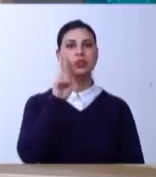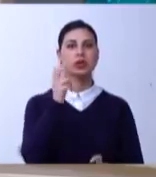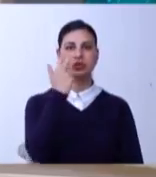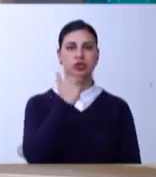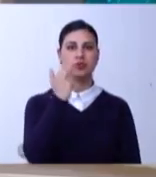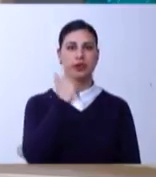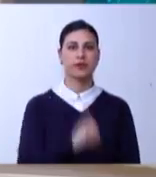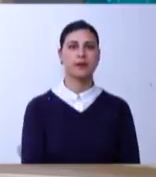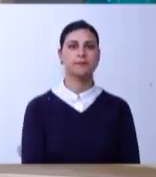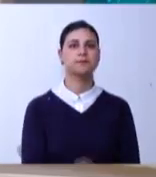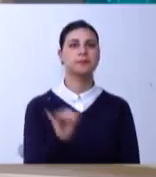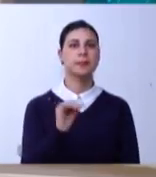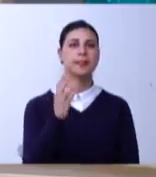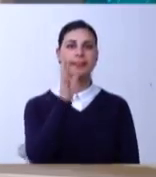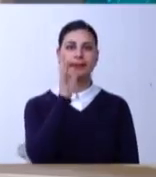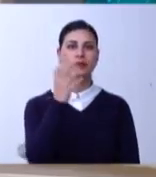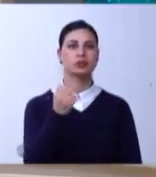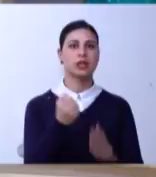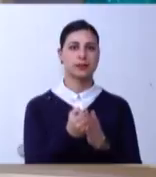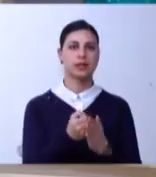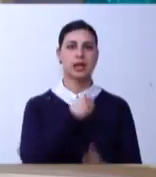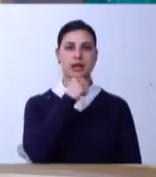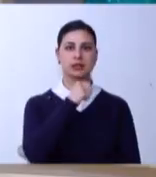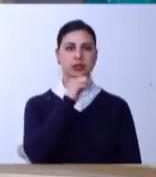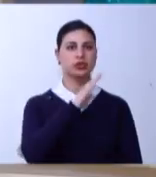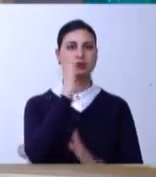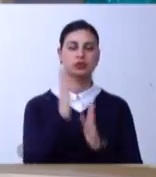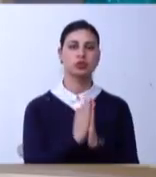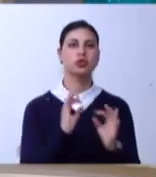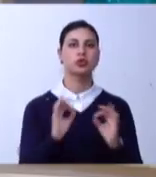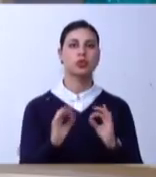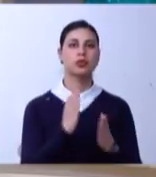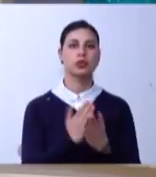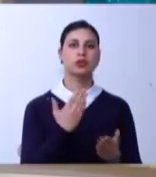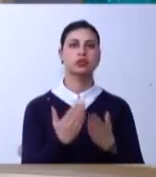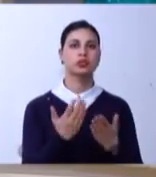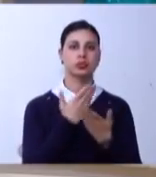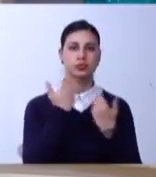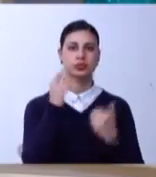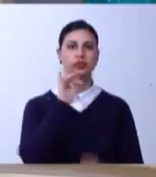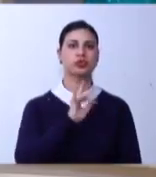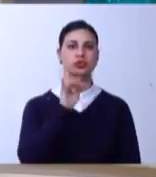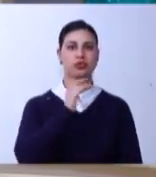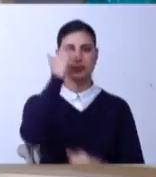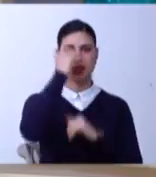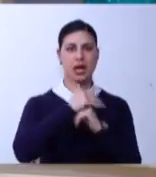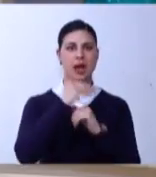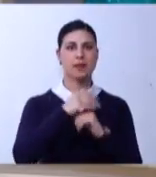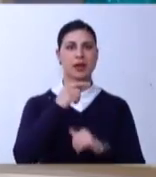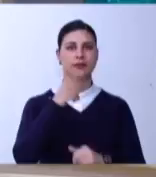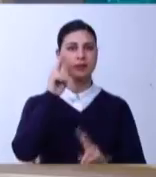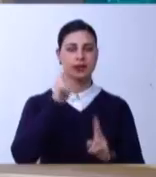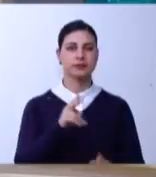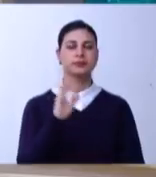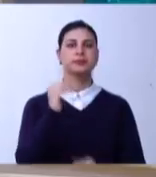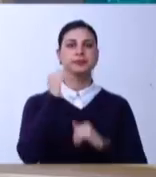ჩვევა, სადღაც 5 წლამდე ასაკში აბსოლუტურად ნორმალურია, თუ არ არის ჯერჯერობით ღამე უნარი ჩამოყალიბებული